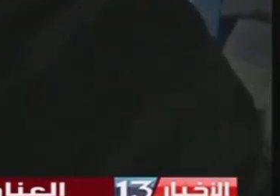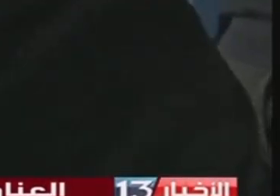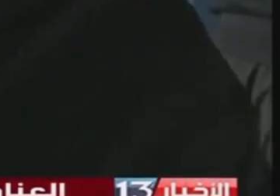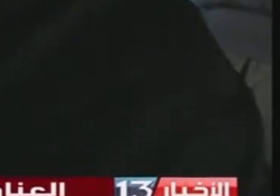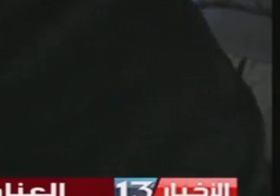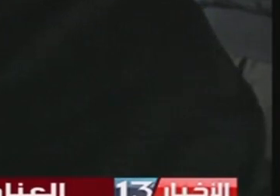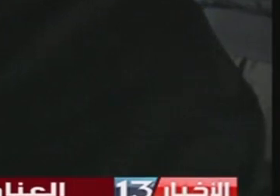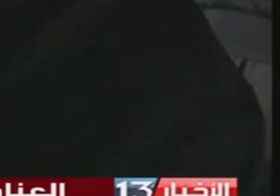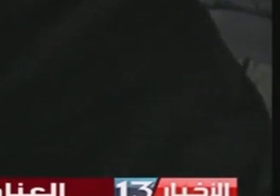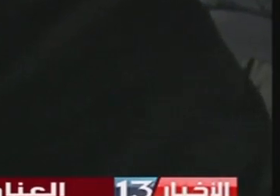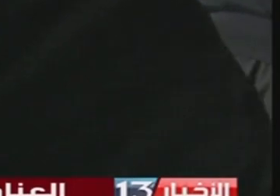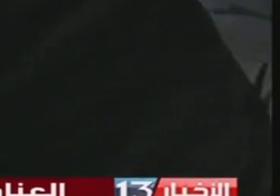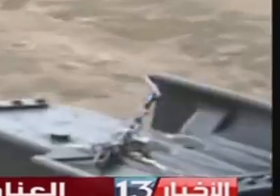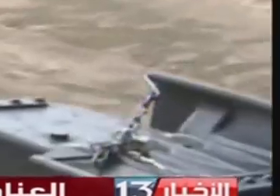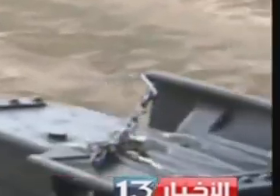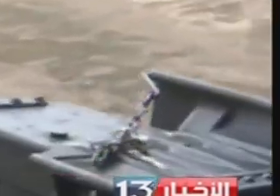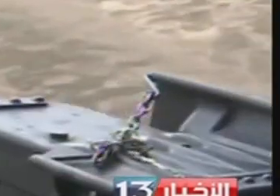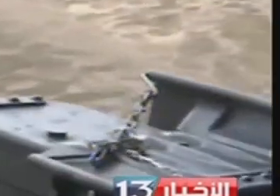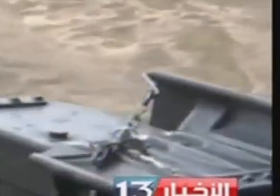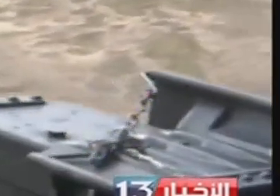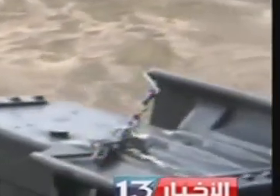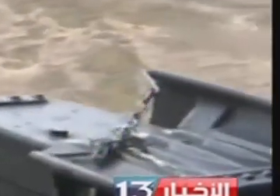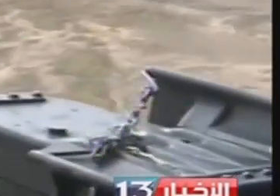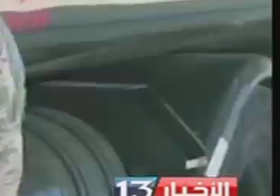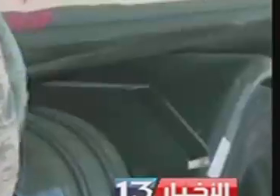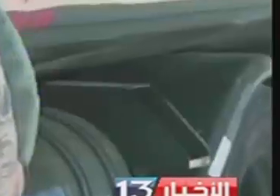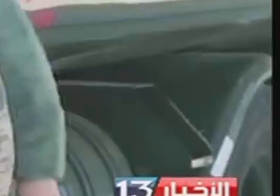مقتل جنديين امريكيين واخر بريطانيا